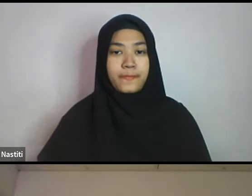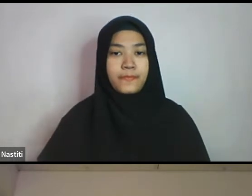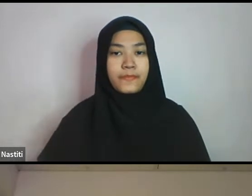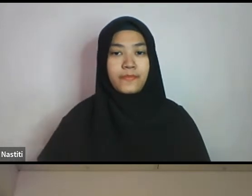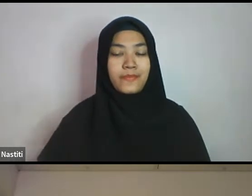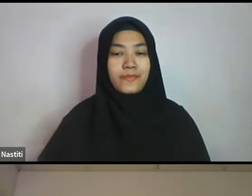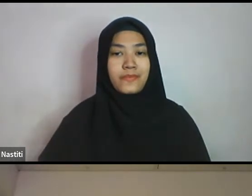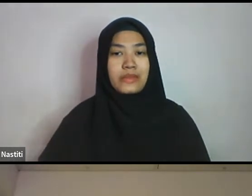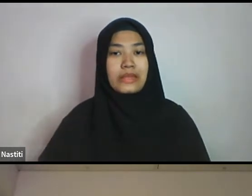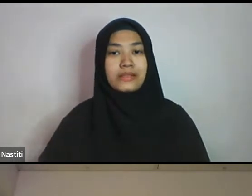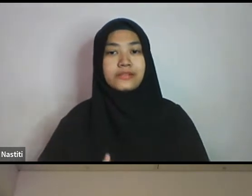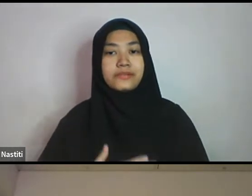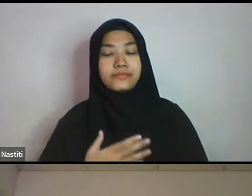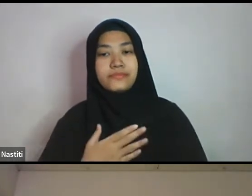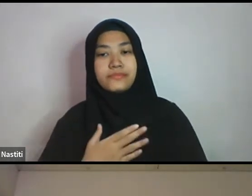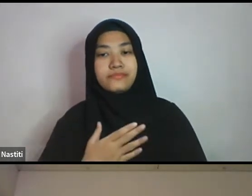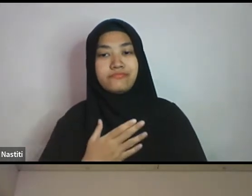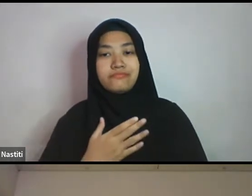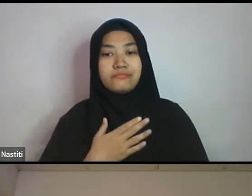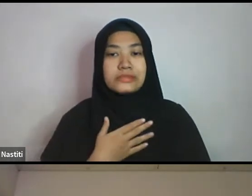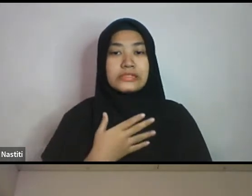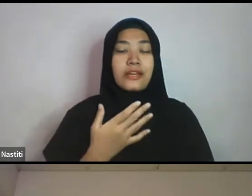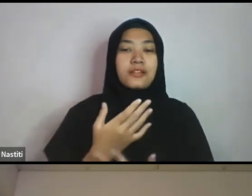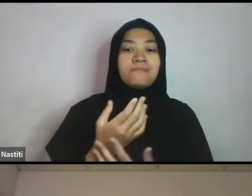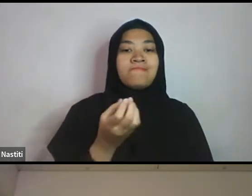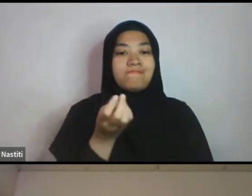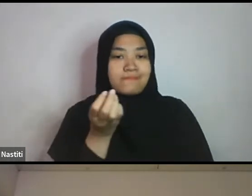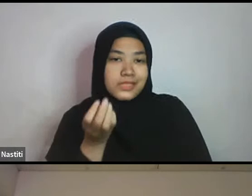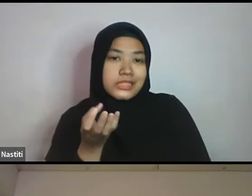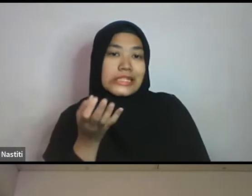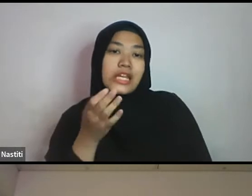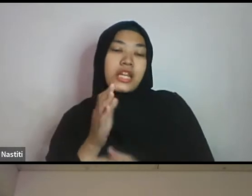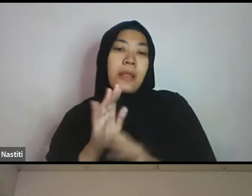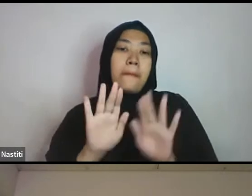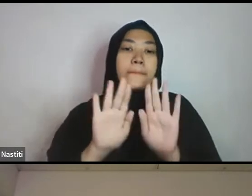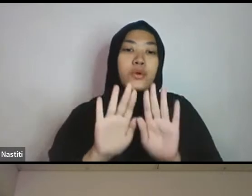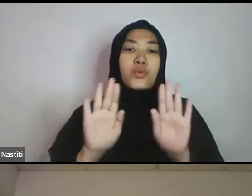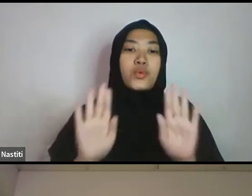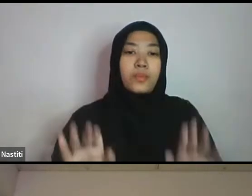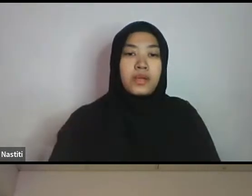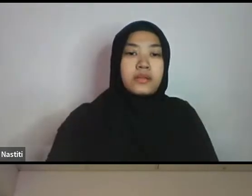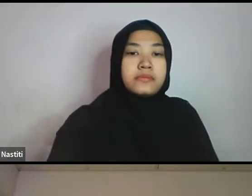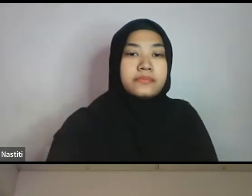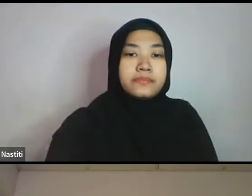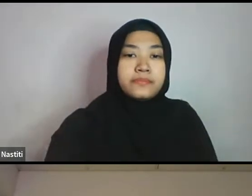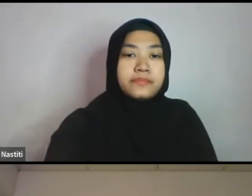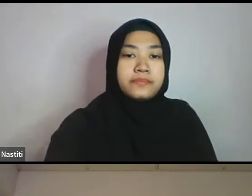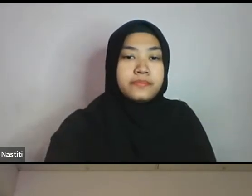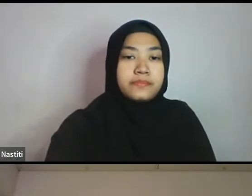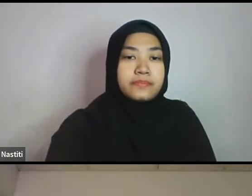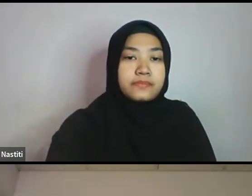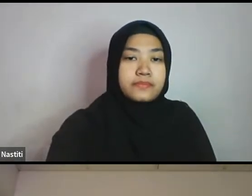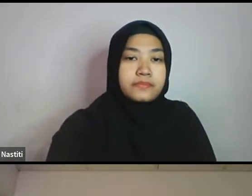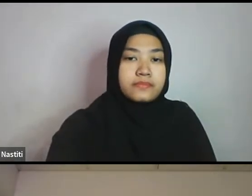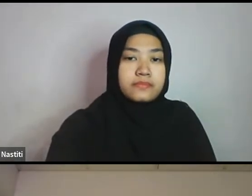transisi proses ke Mbak Dina buat pagi ini sambil mengumumkan beberapa hal untuk para peserta ya.